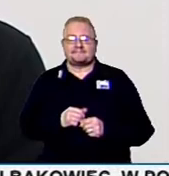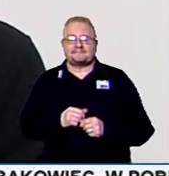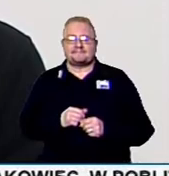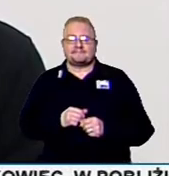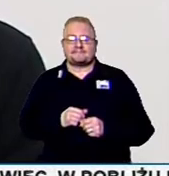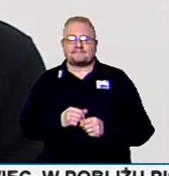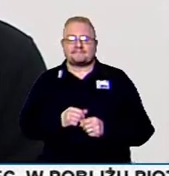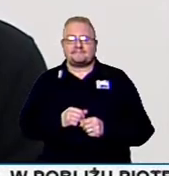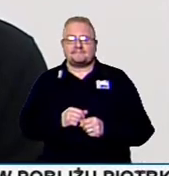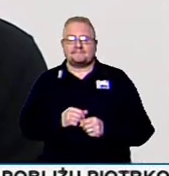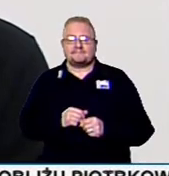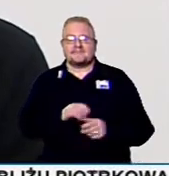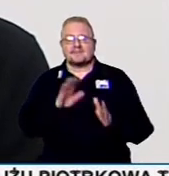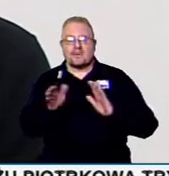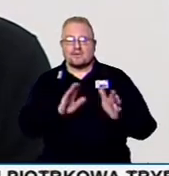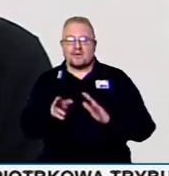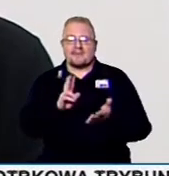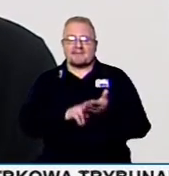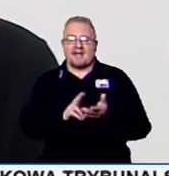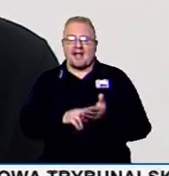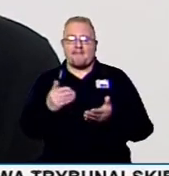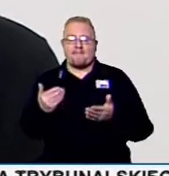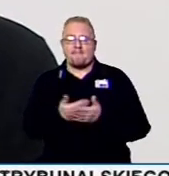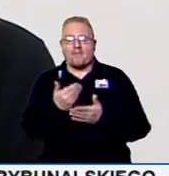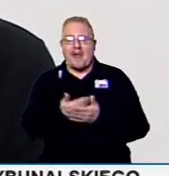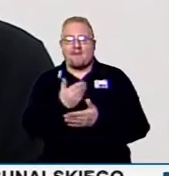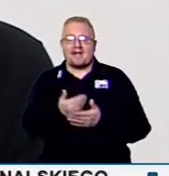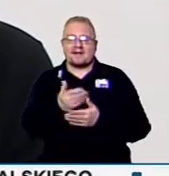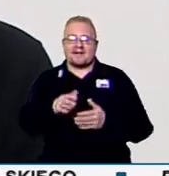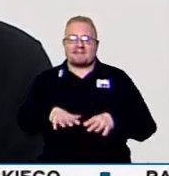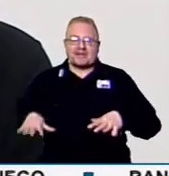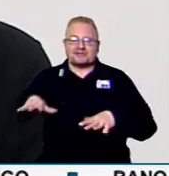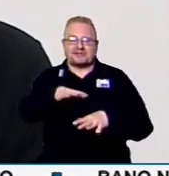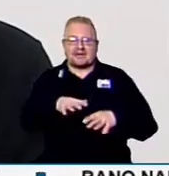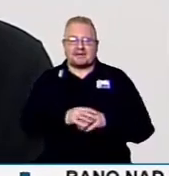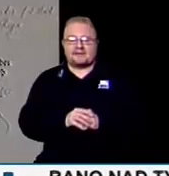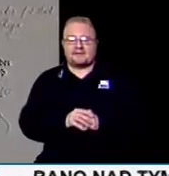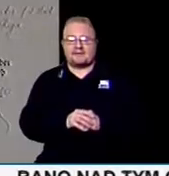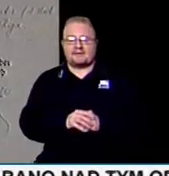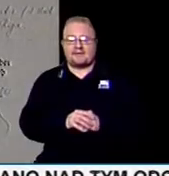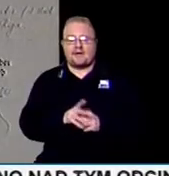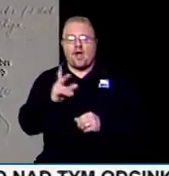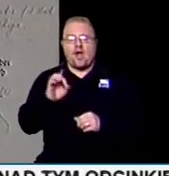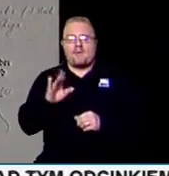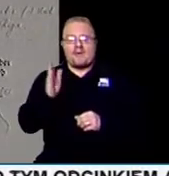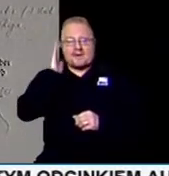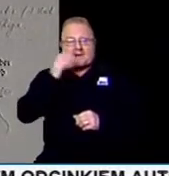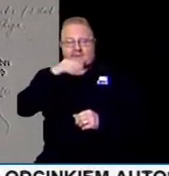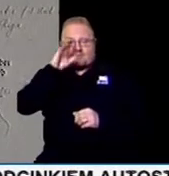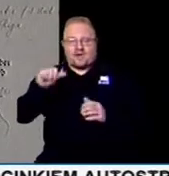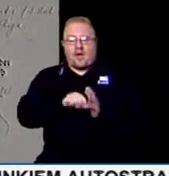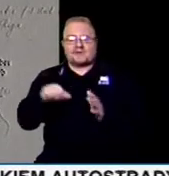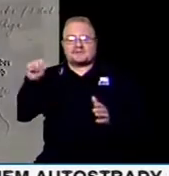stawała się sposobem na modelowanie przestrzeni, formowanie przestrzeni. Katarzyna Kobro mieszkała w Łodzi